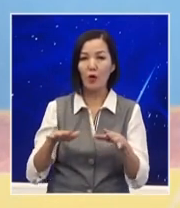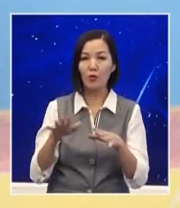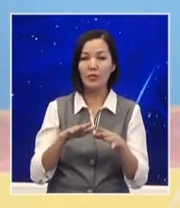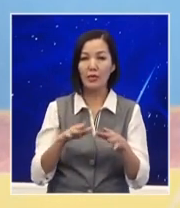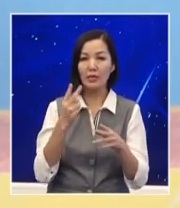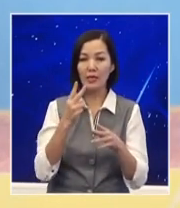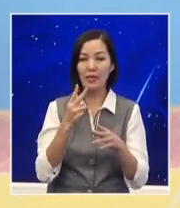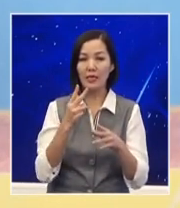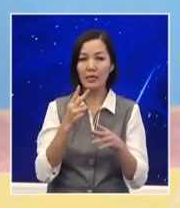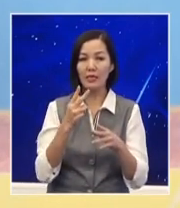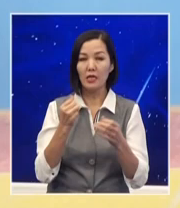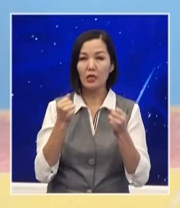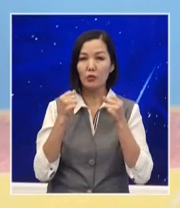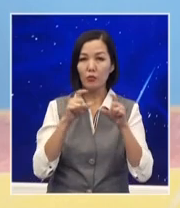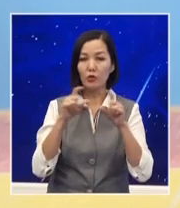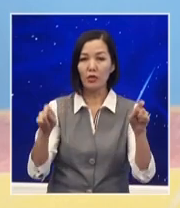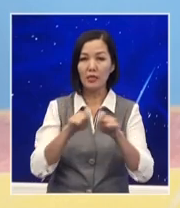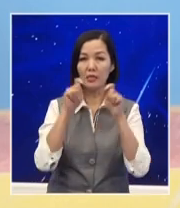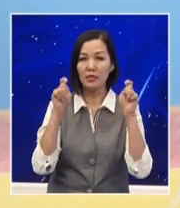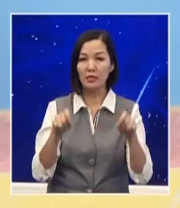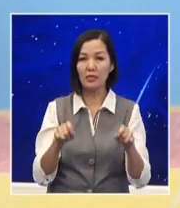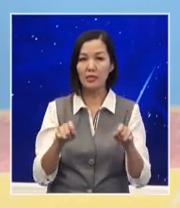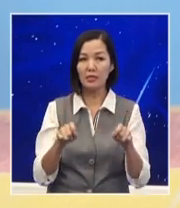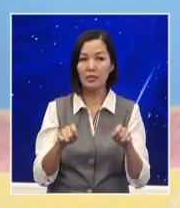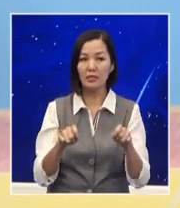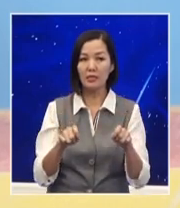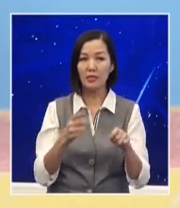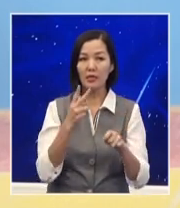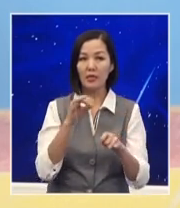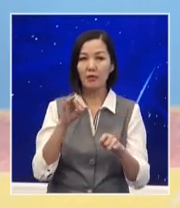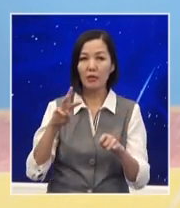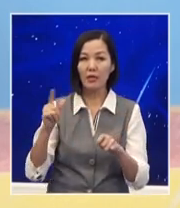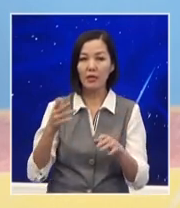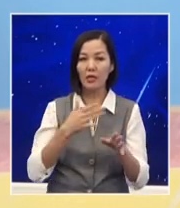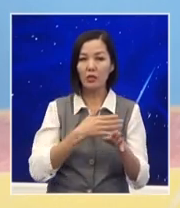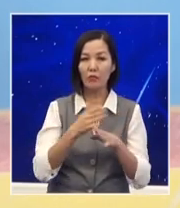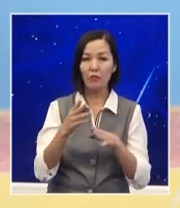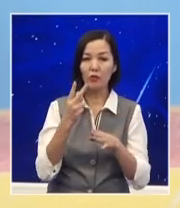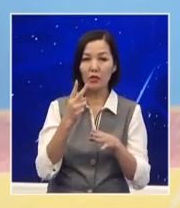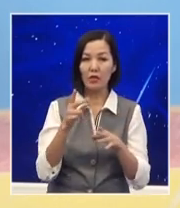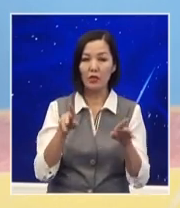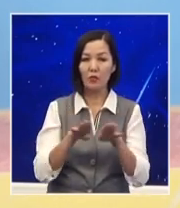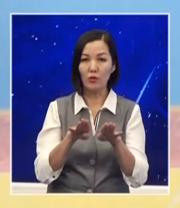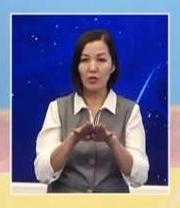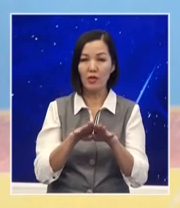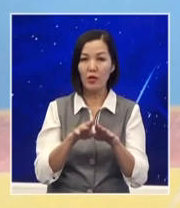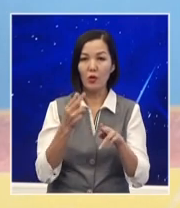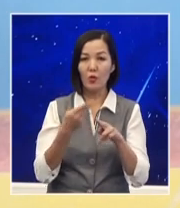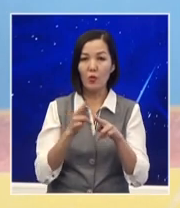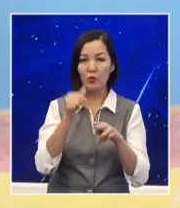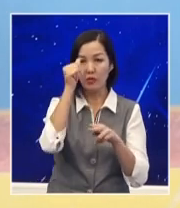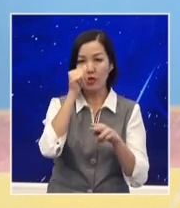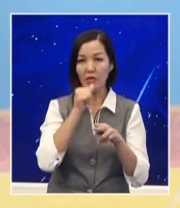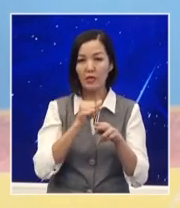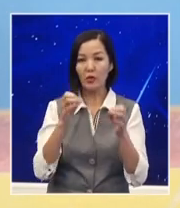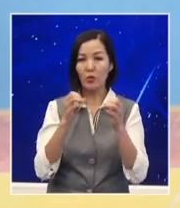жаңа 2 спорттық нышан. Оған 2 миллиардтан астам қаржы бөлінді. Екеуі де осы айдың